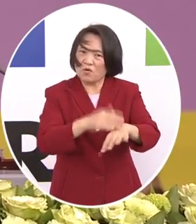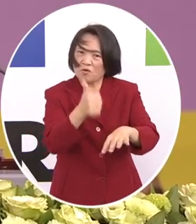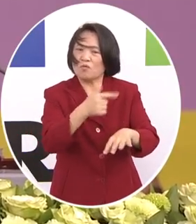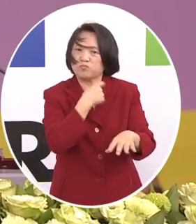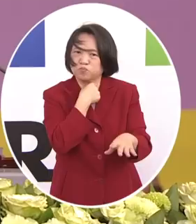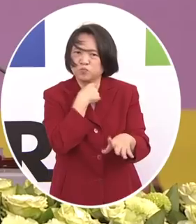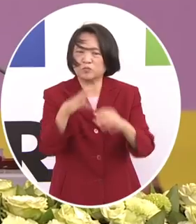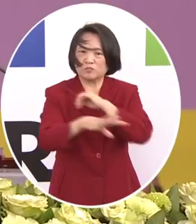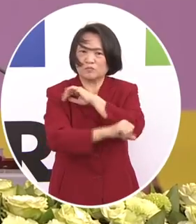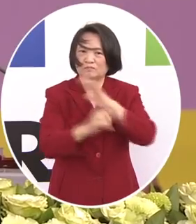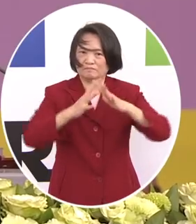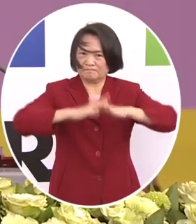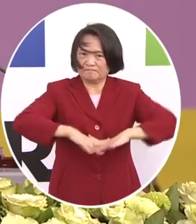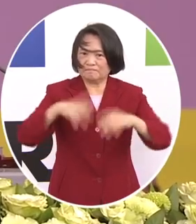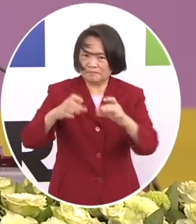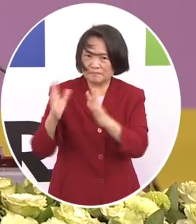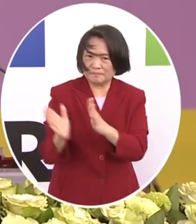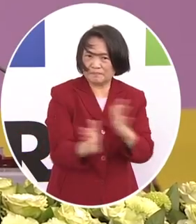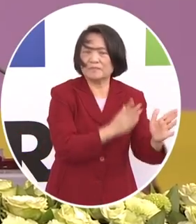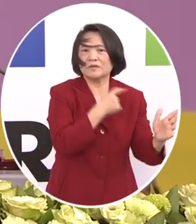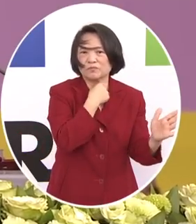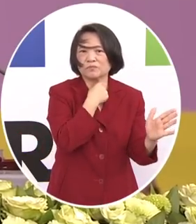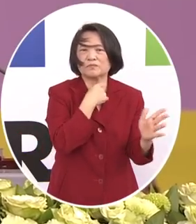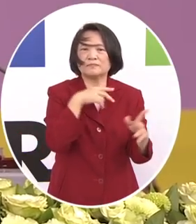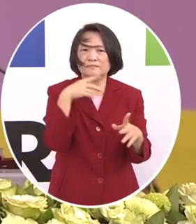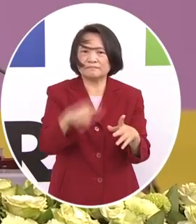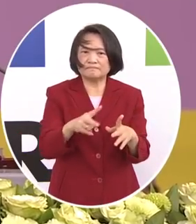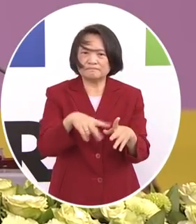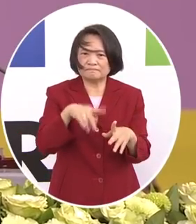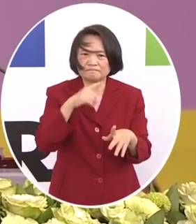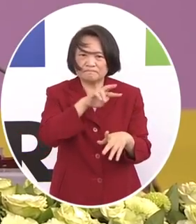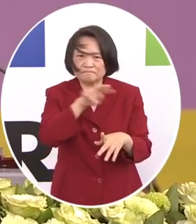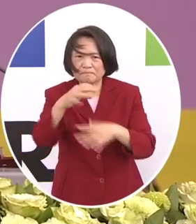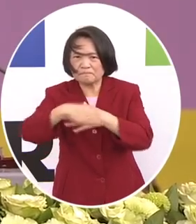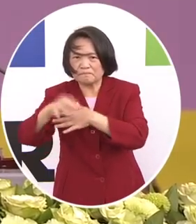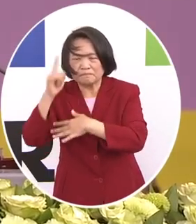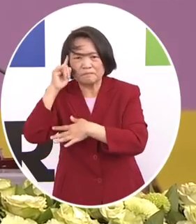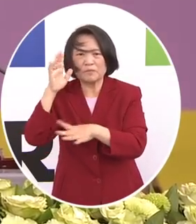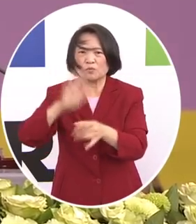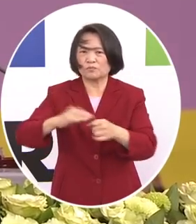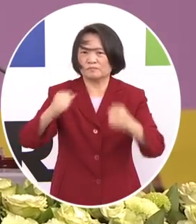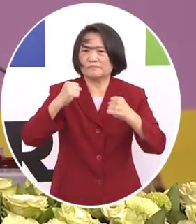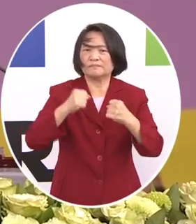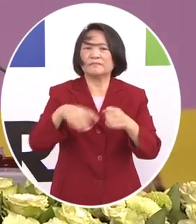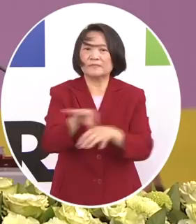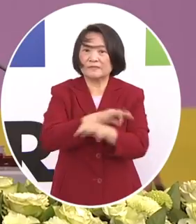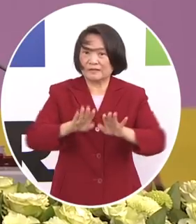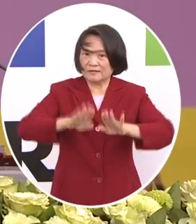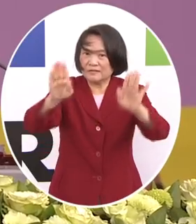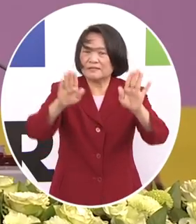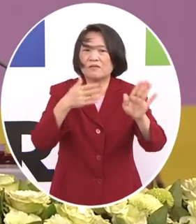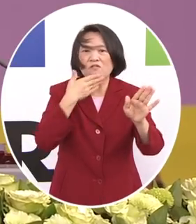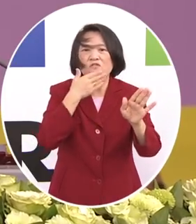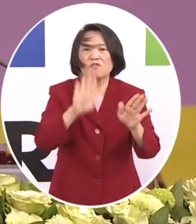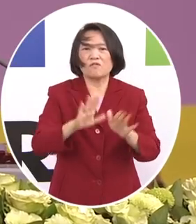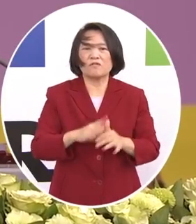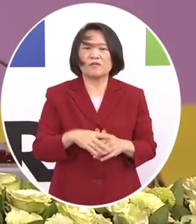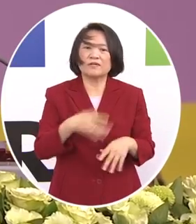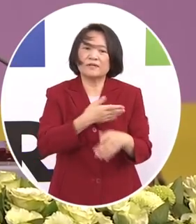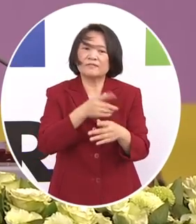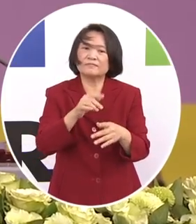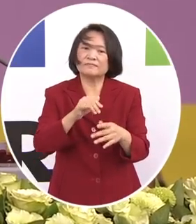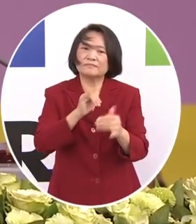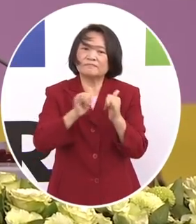基础建设计划，认真的解决五缺的问题，并将经济成长的利益由全民共